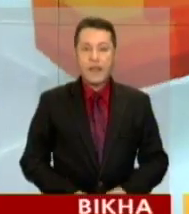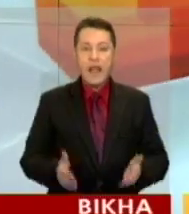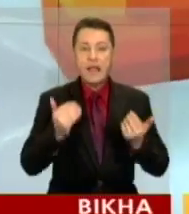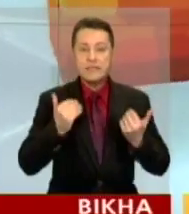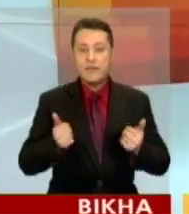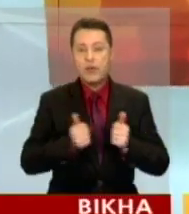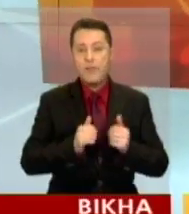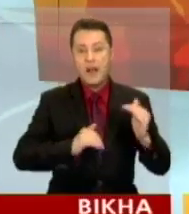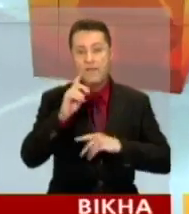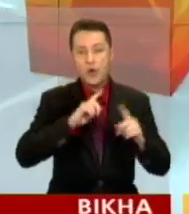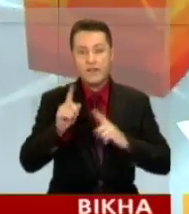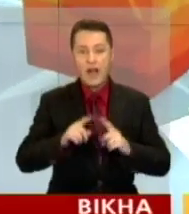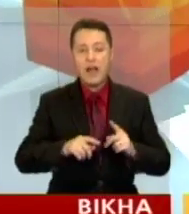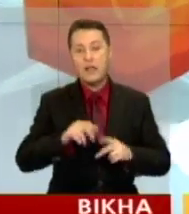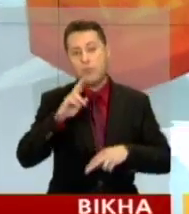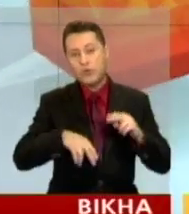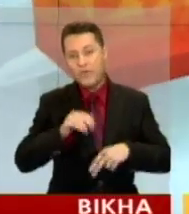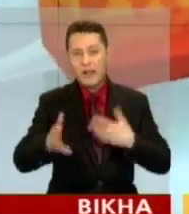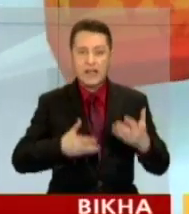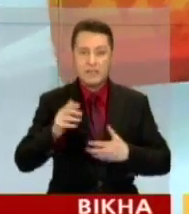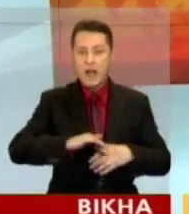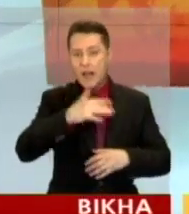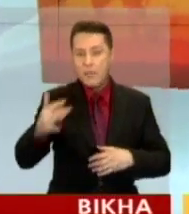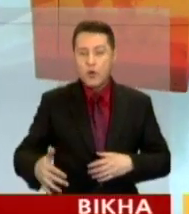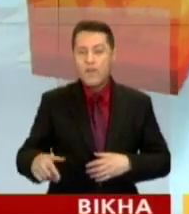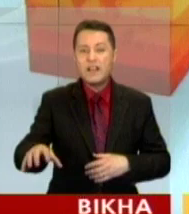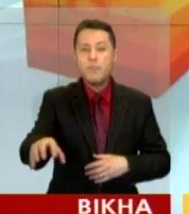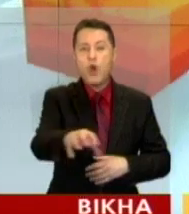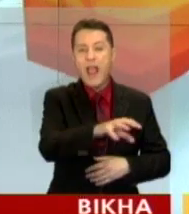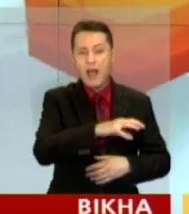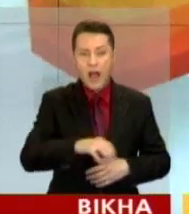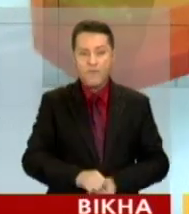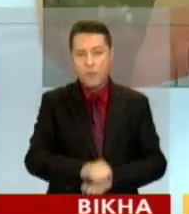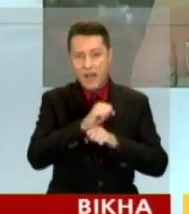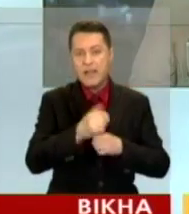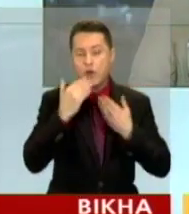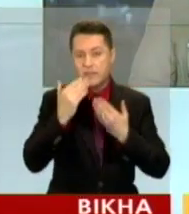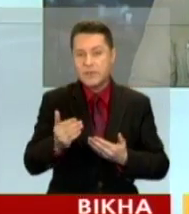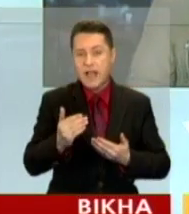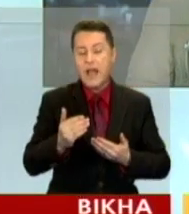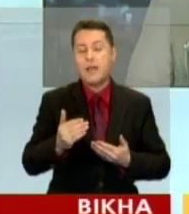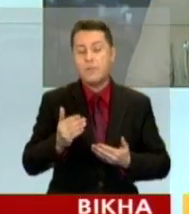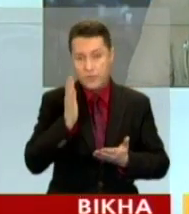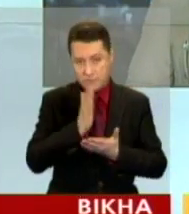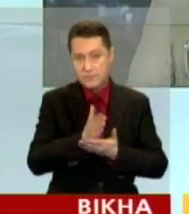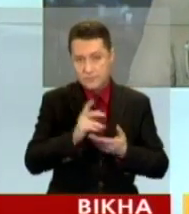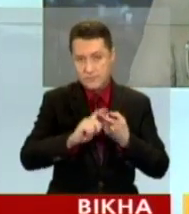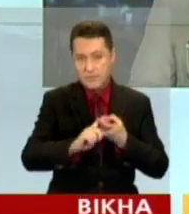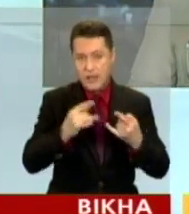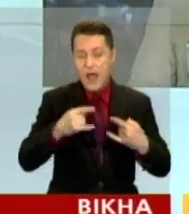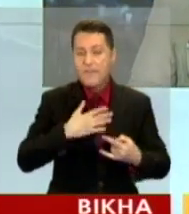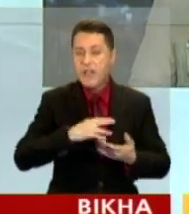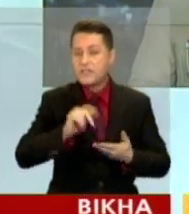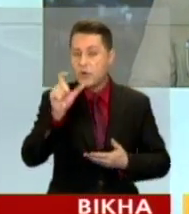сьогодні біля Верховної Ради то будували, то розбирали барикади. Про географію Майдану розпитаємо Бориса Сачалка. Ми знову виходимо з ним на живий зв'язок. Борисе,